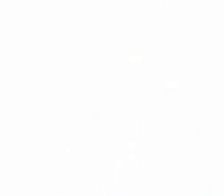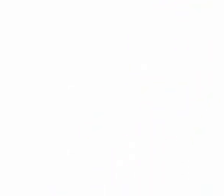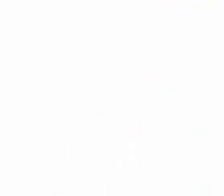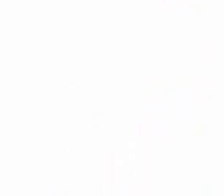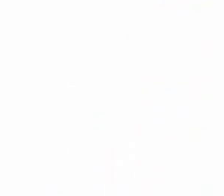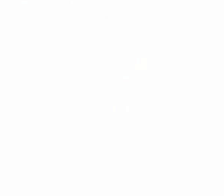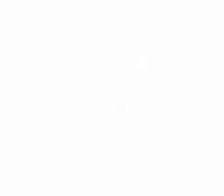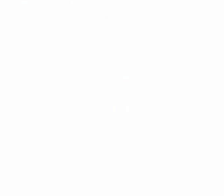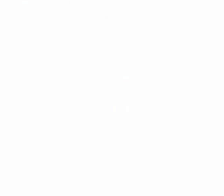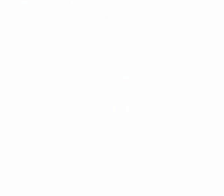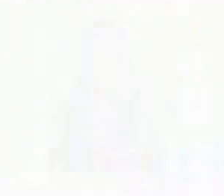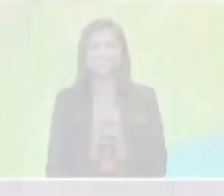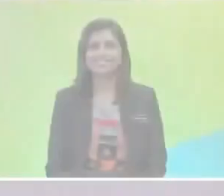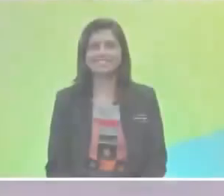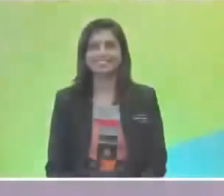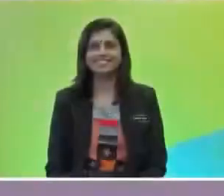KPM.